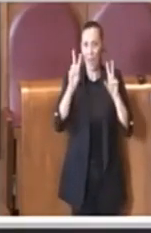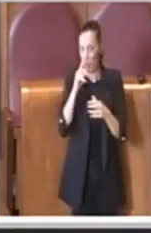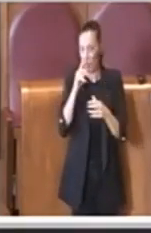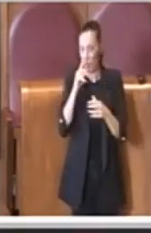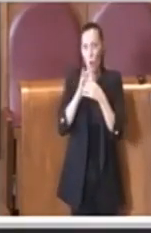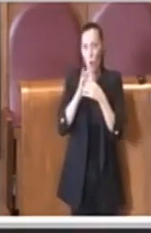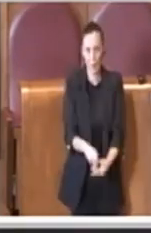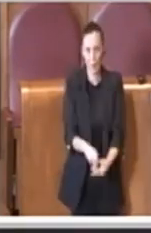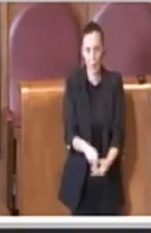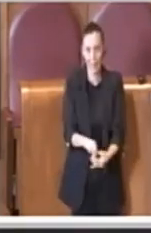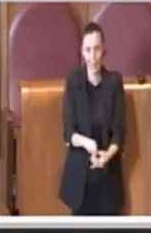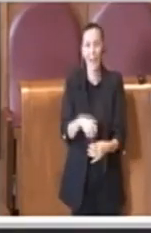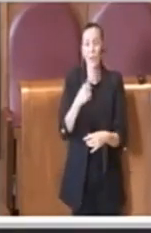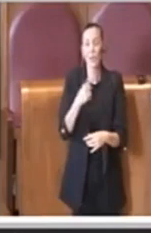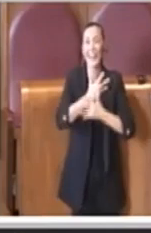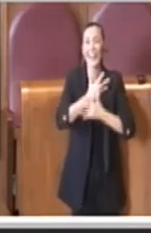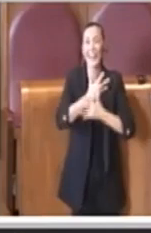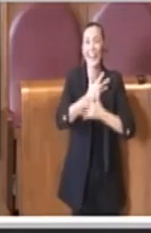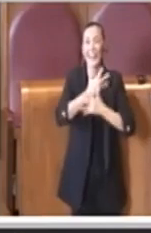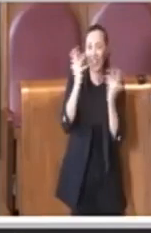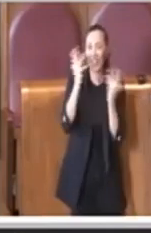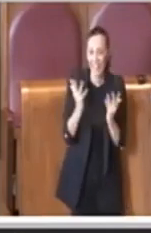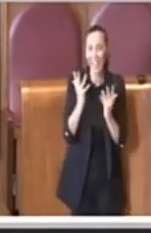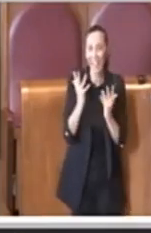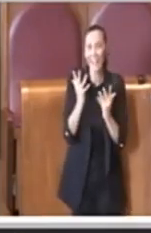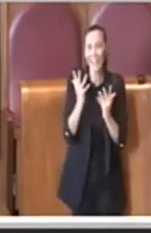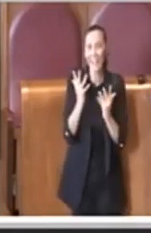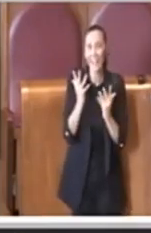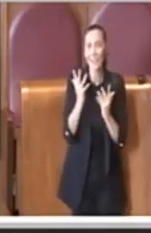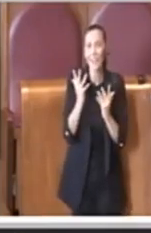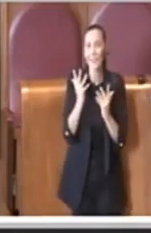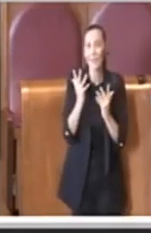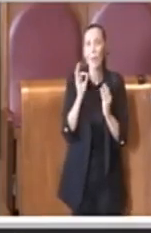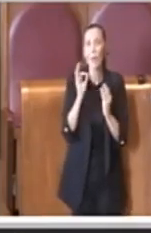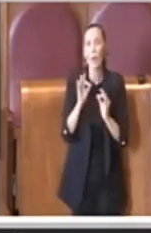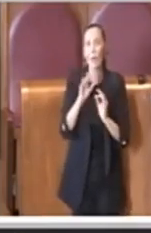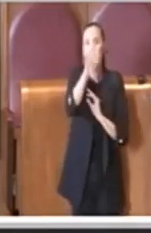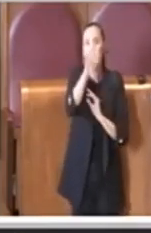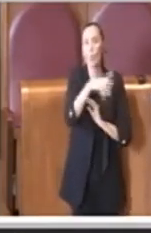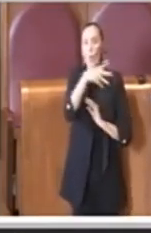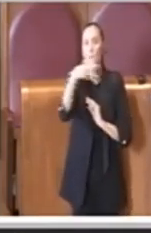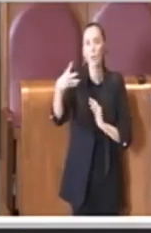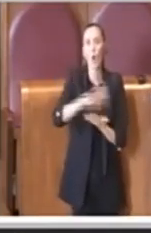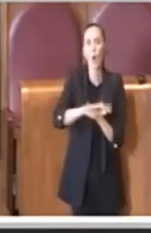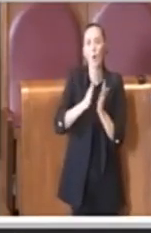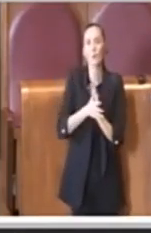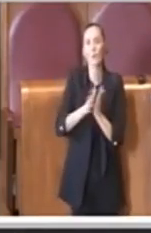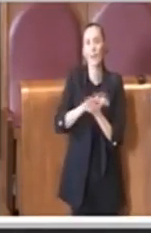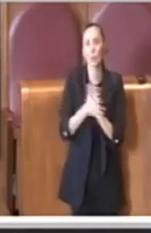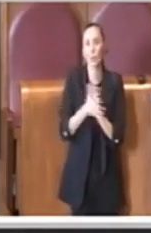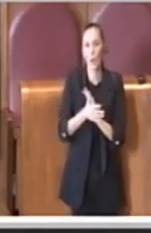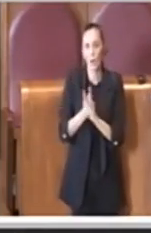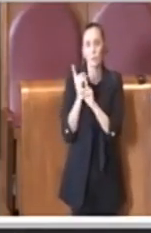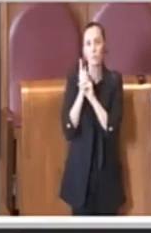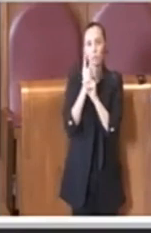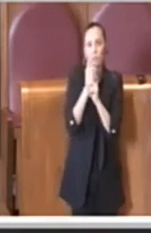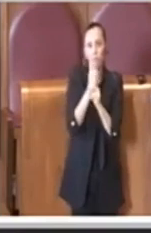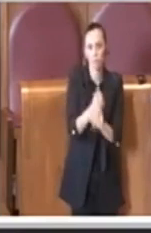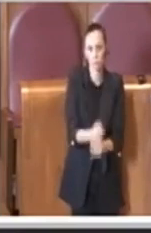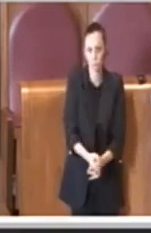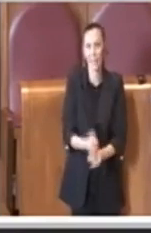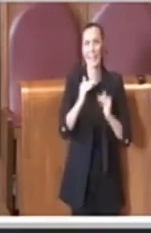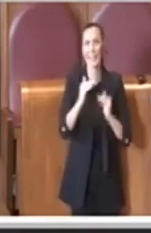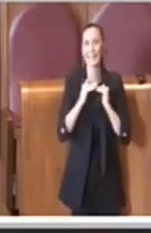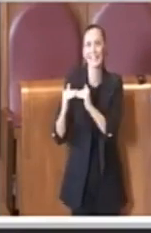e indicare il il conseguente inquadramento contrattuale in coerenza con con gli